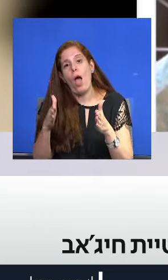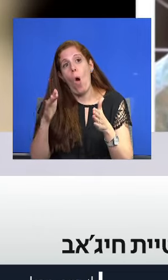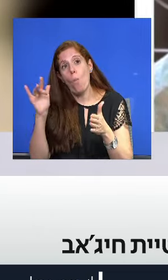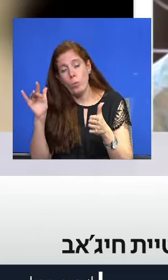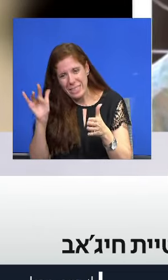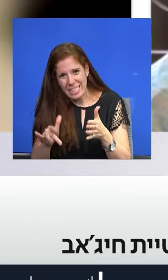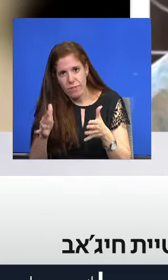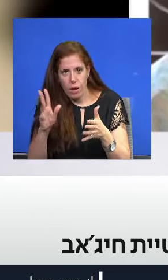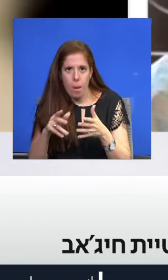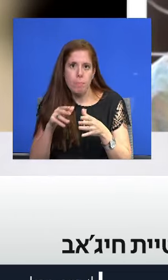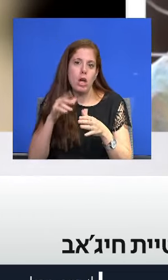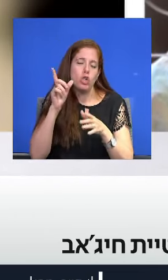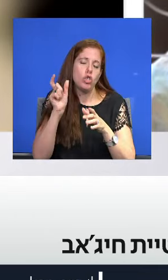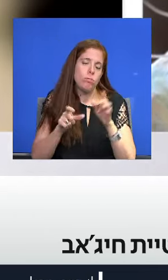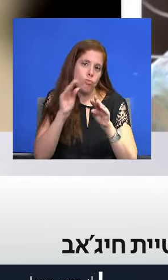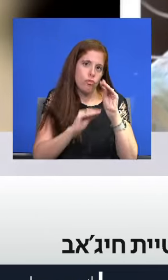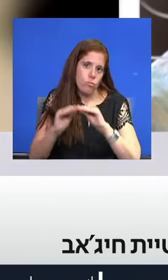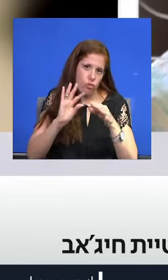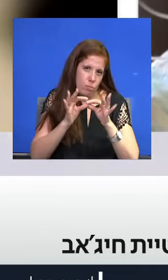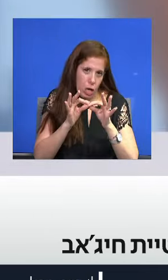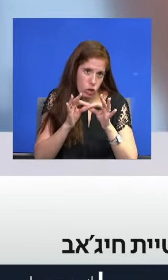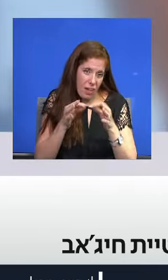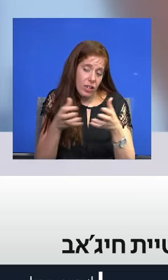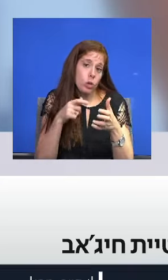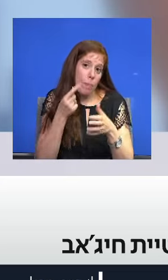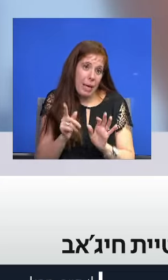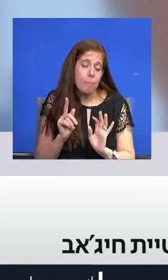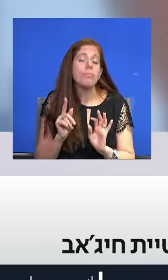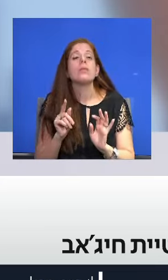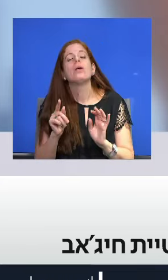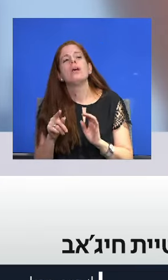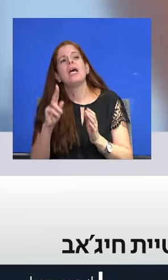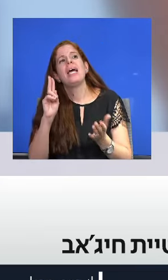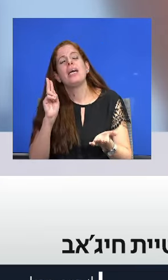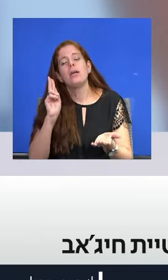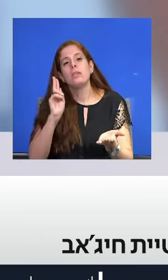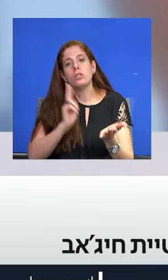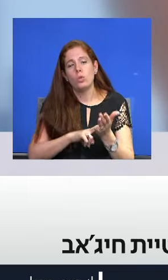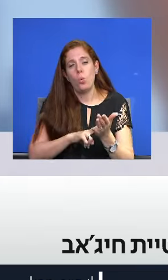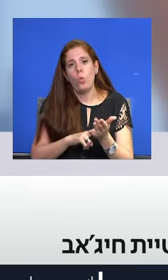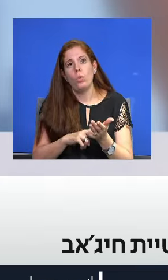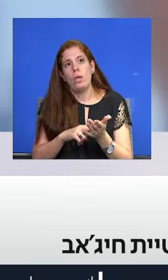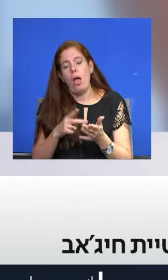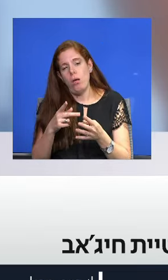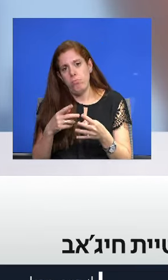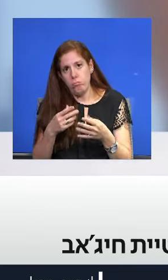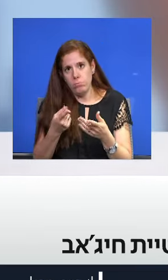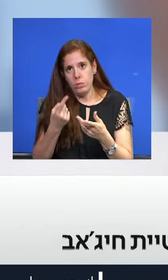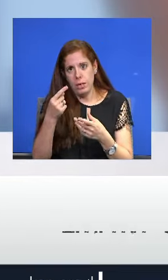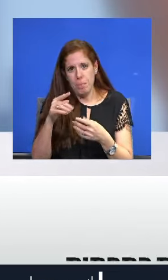החברתית. גוף התקשורת למעשה הממלכתי, סוכנות הידיעות הממלכתית של איראן, אירנה, הפיצה מוקדם יותר סרטון,